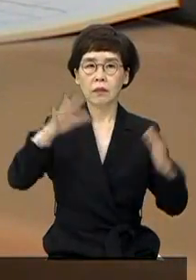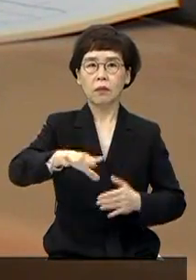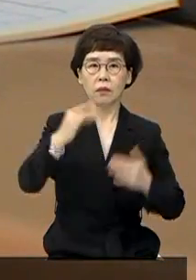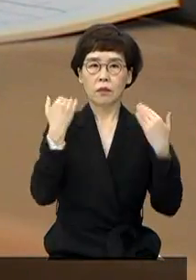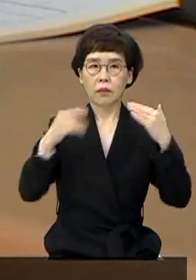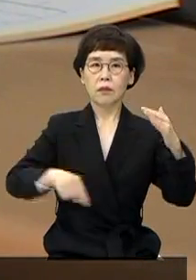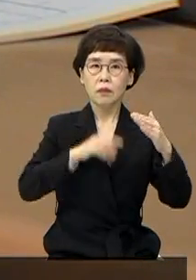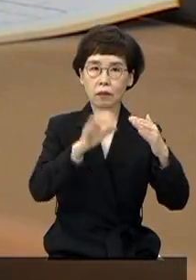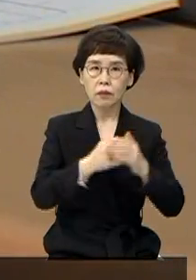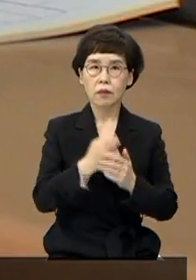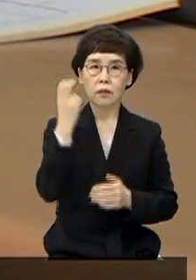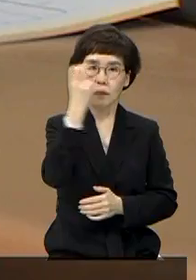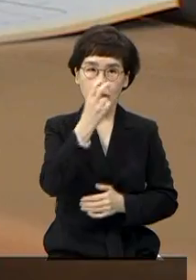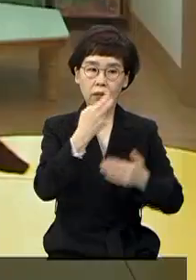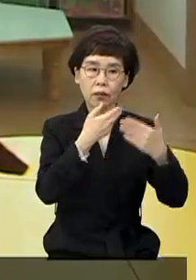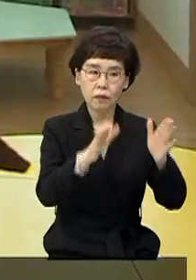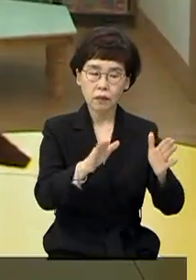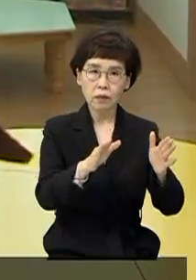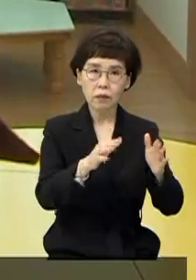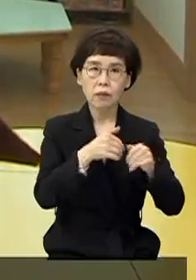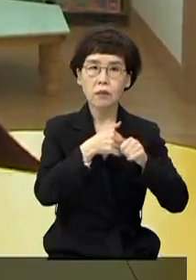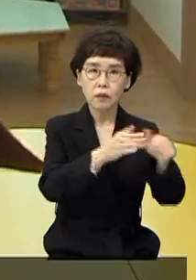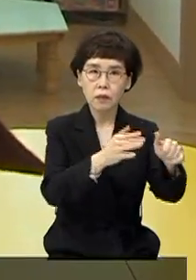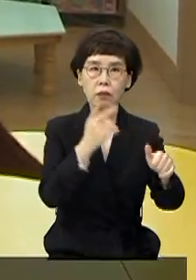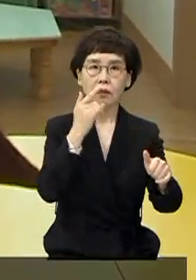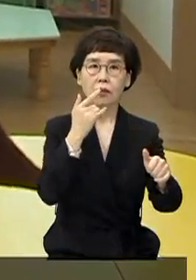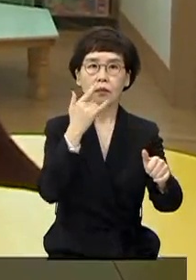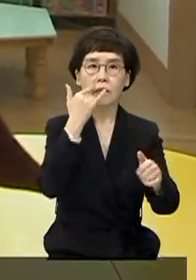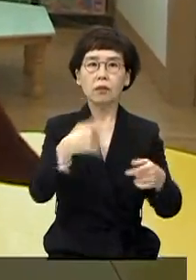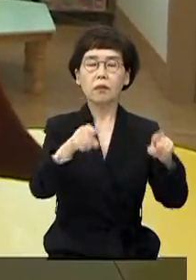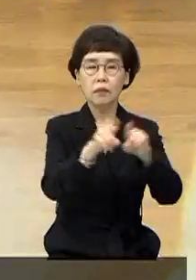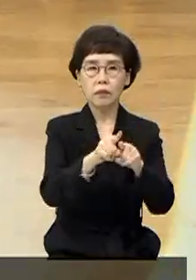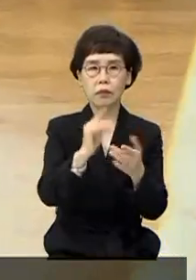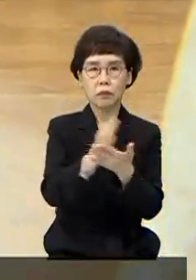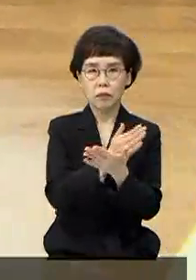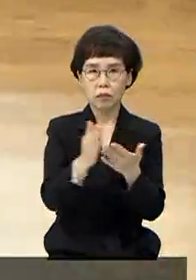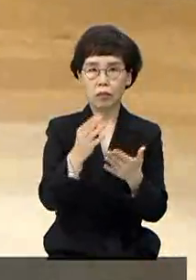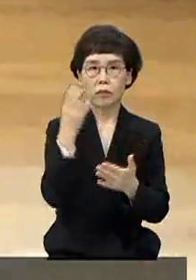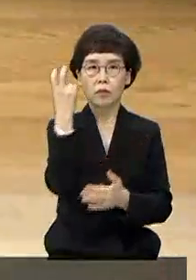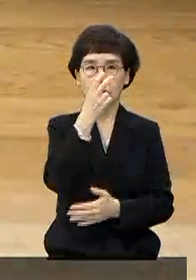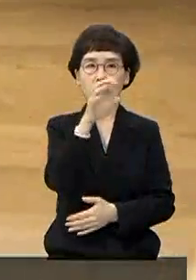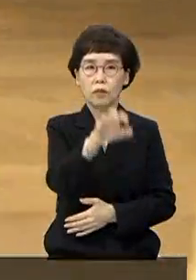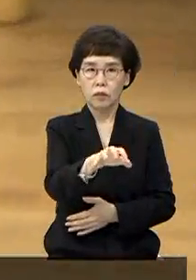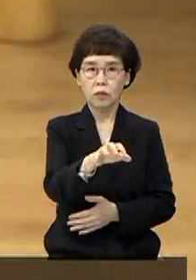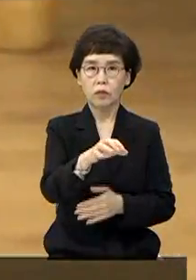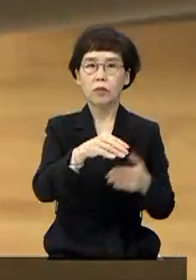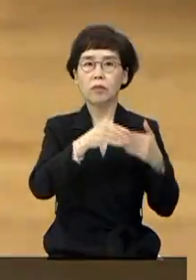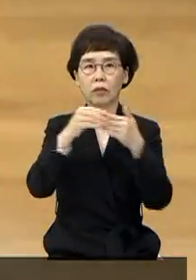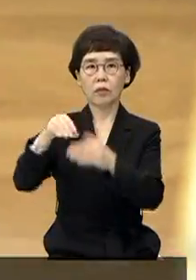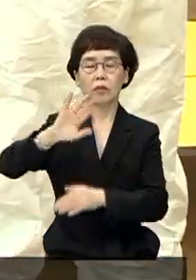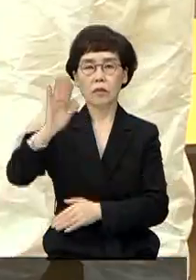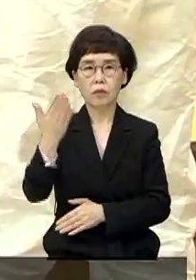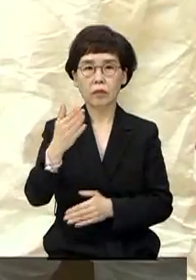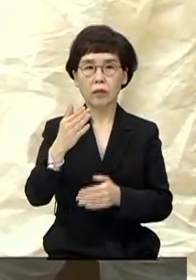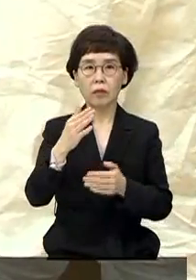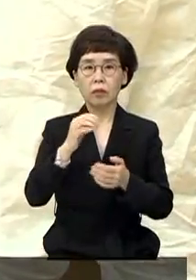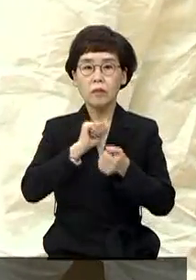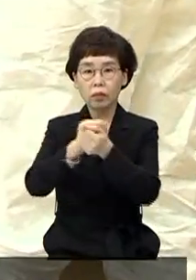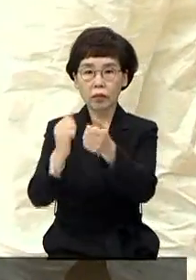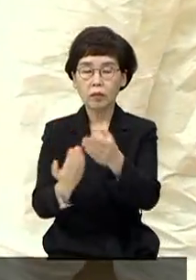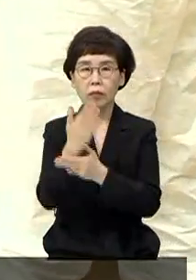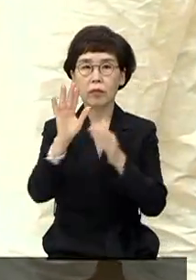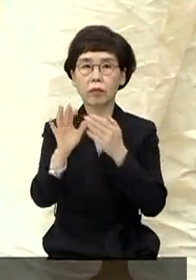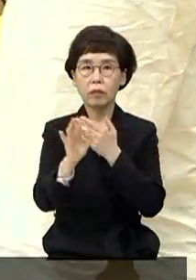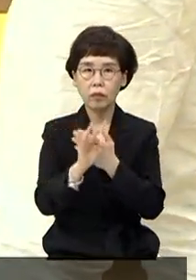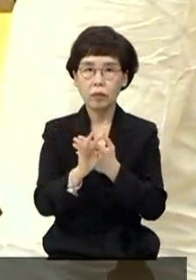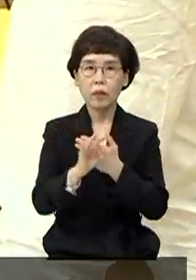교내 일시적 관찰실에 이동했다 보호자와 함께 선별 진료소로 이동하게 됩니다. 확진자 발생 시에는 학생 교직원을